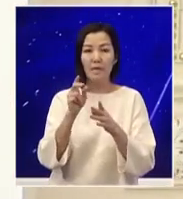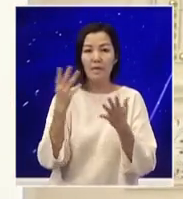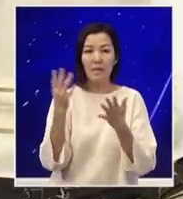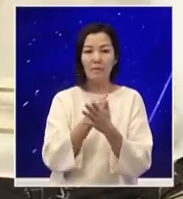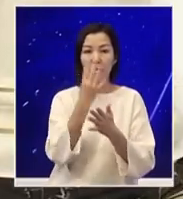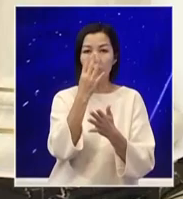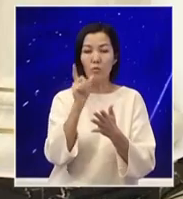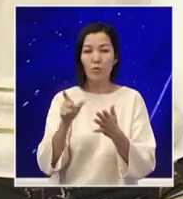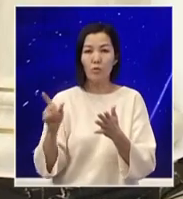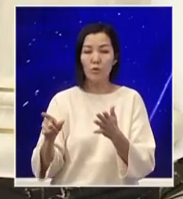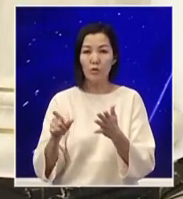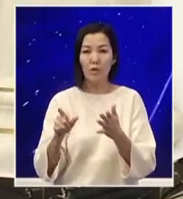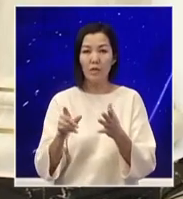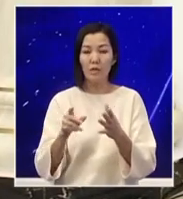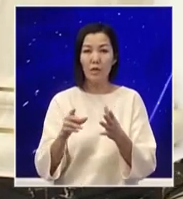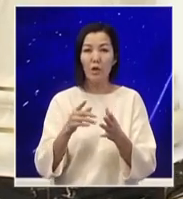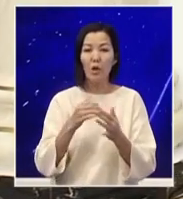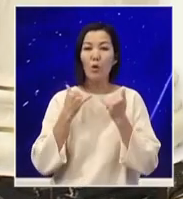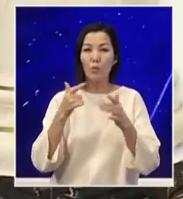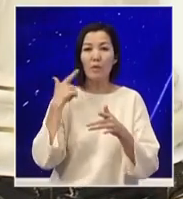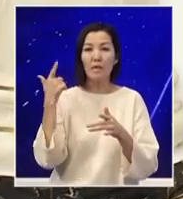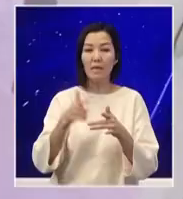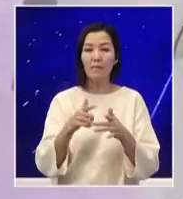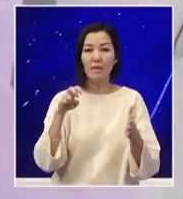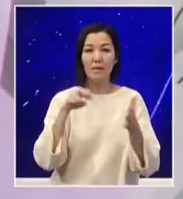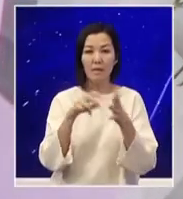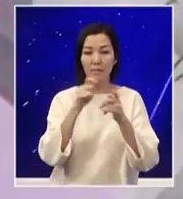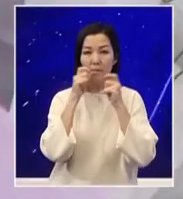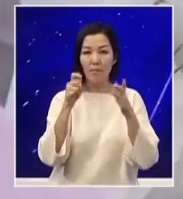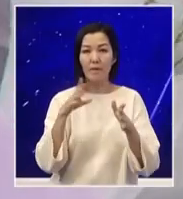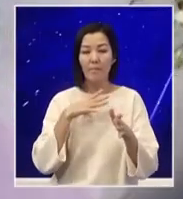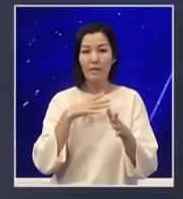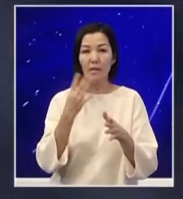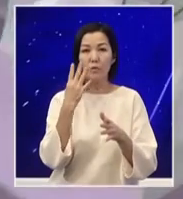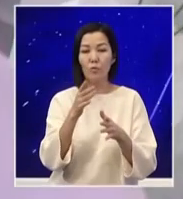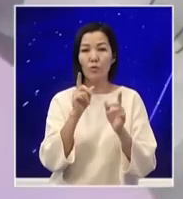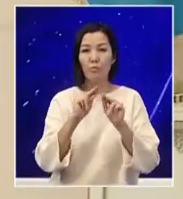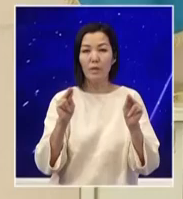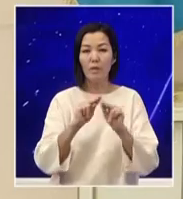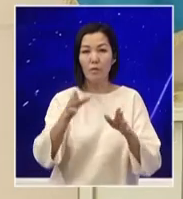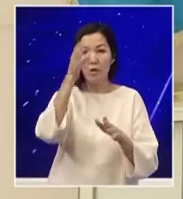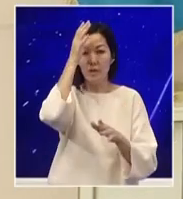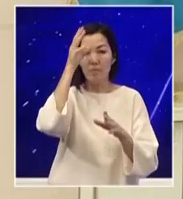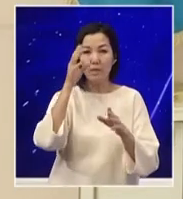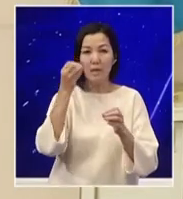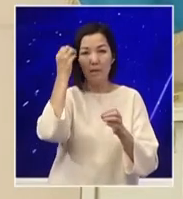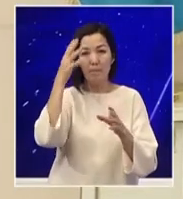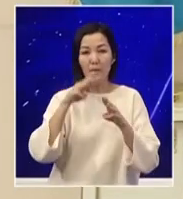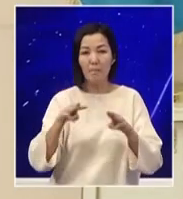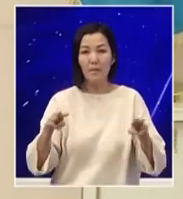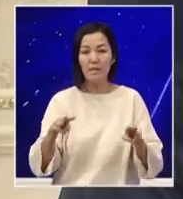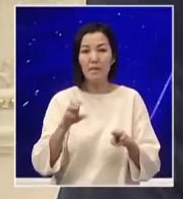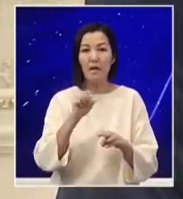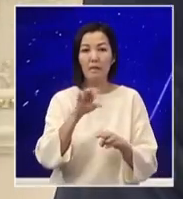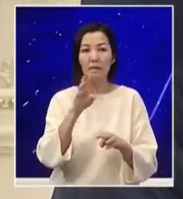4 ұстаз облыс әкімінің құрмет грамотасымен, 1 мұғалім алғыс хатымен марапатталды. 4 педагог білім және ғылым министрлігінің Ыбырай